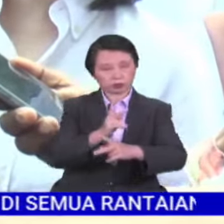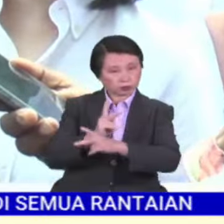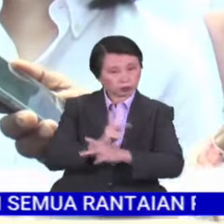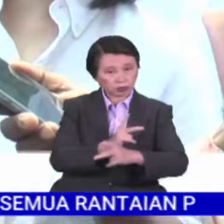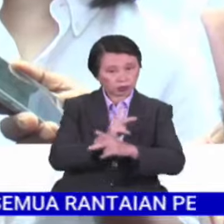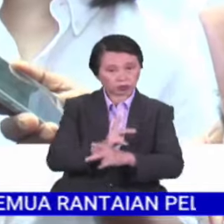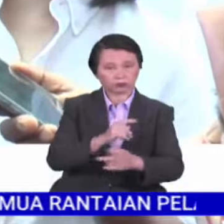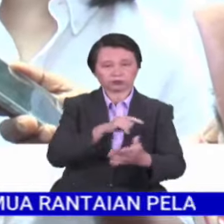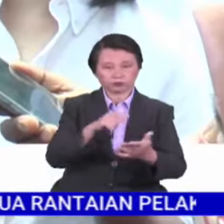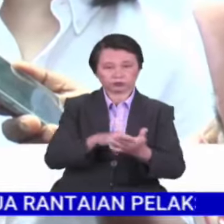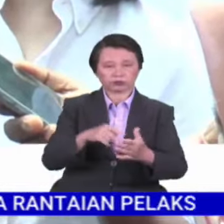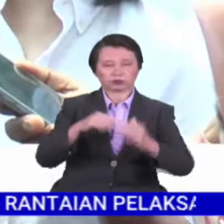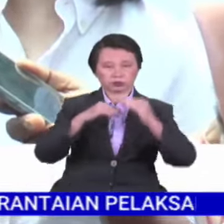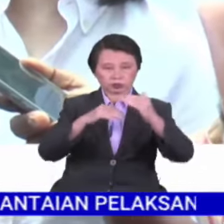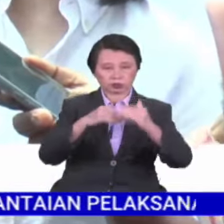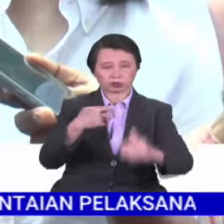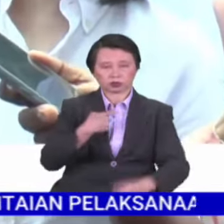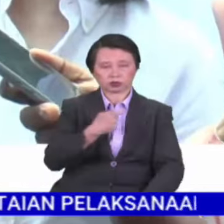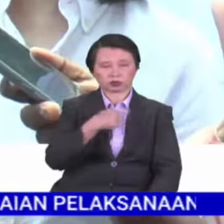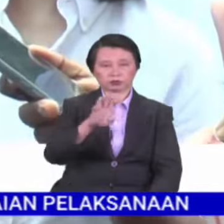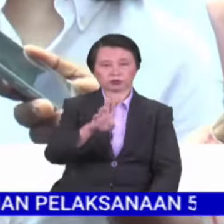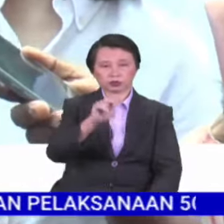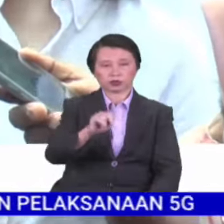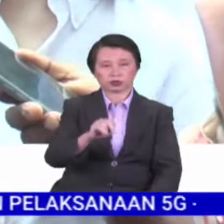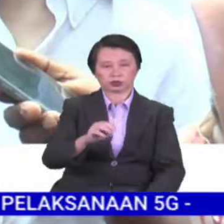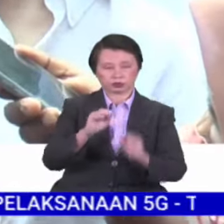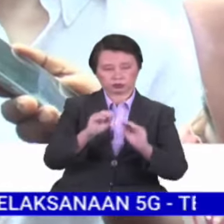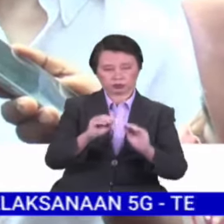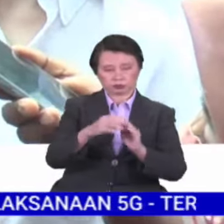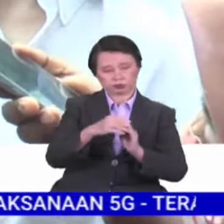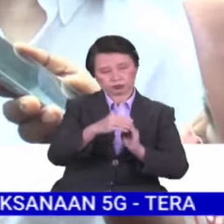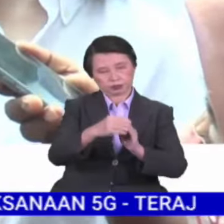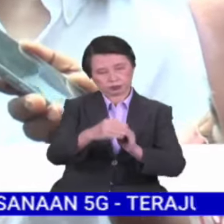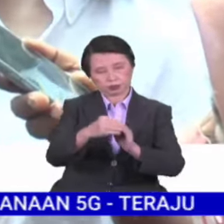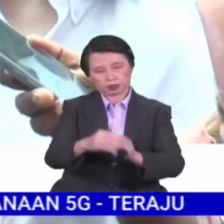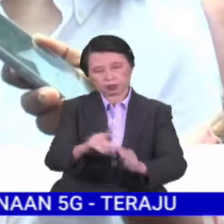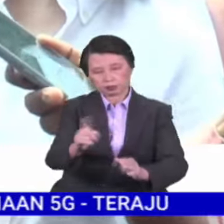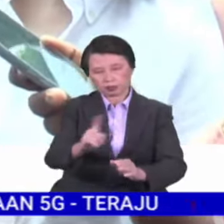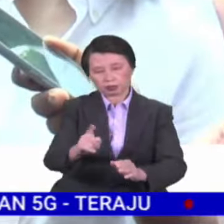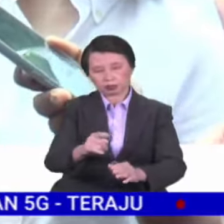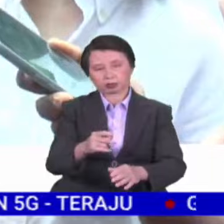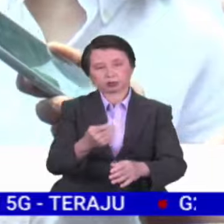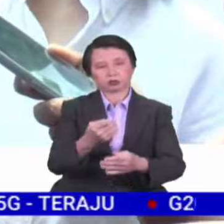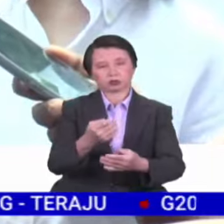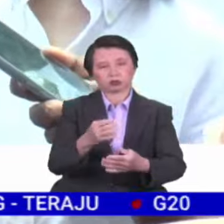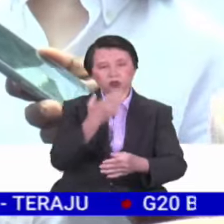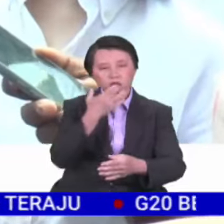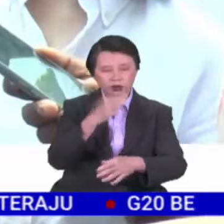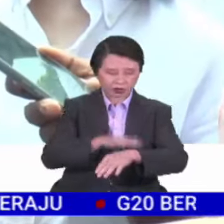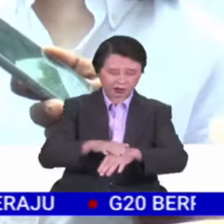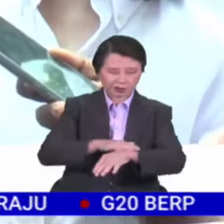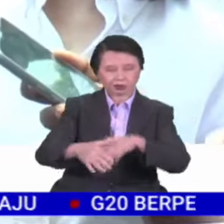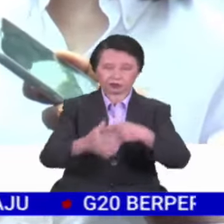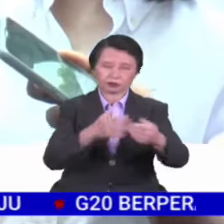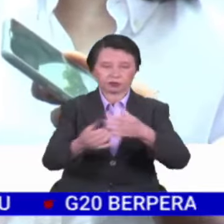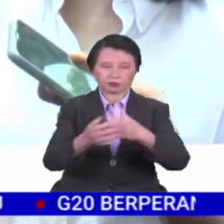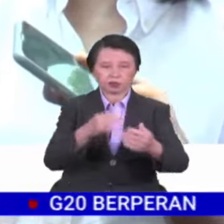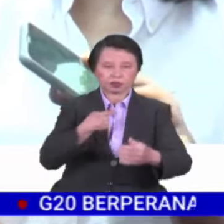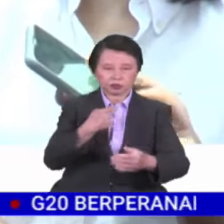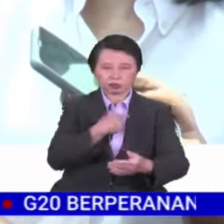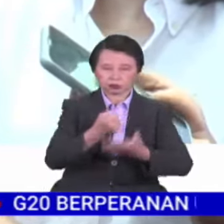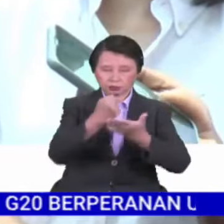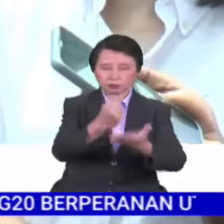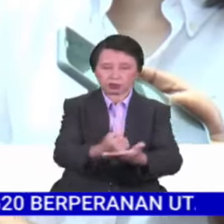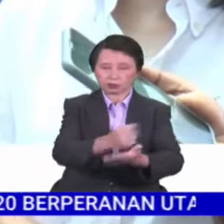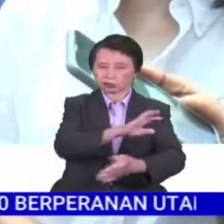cara kita di peringkat Barisan Nasional memimpin, di mana bila kita bantu, kita tak kira warna kulit maupun agama, kita bantu